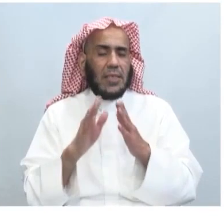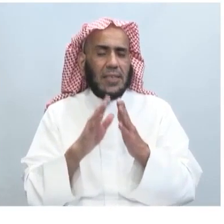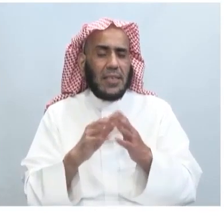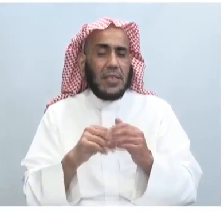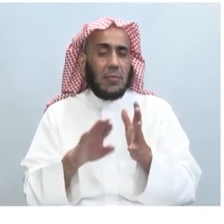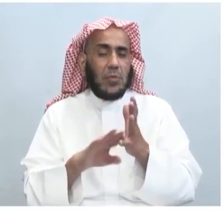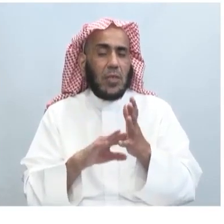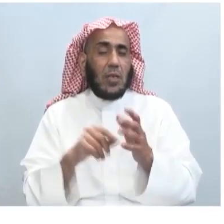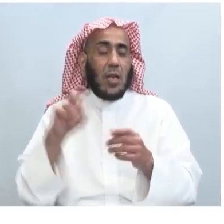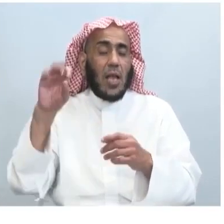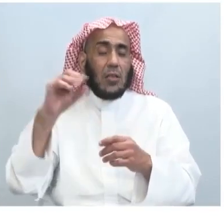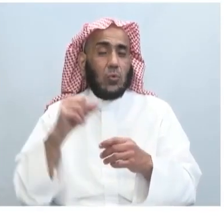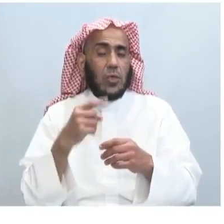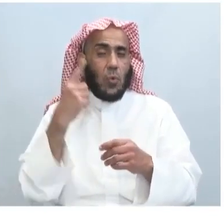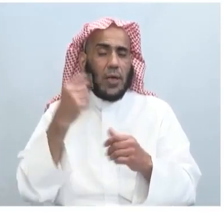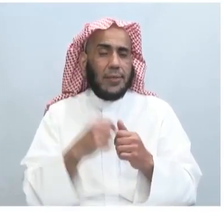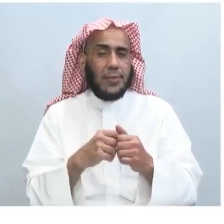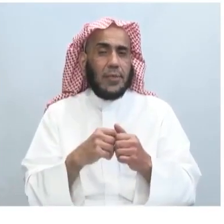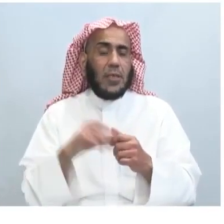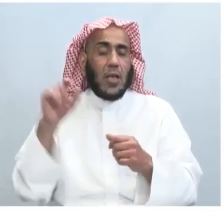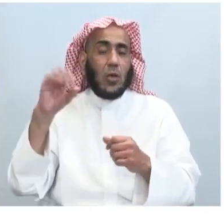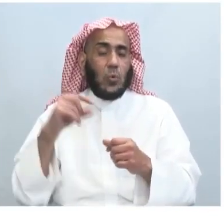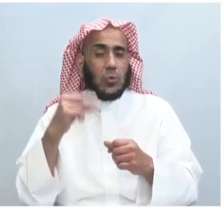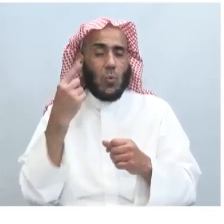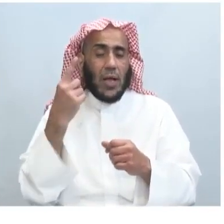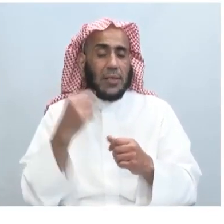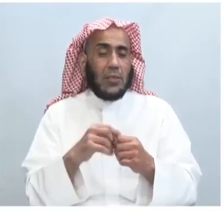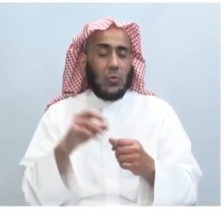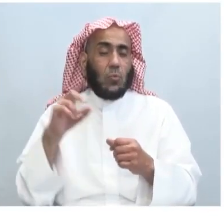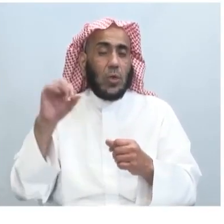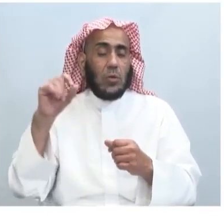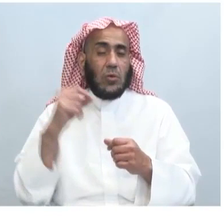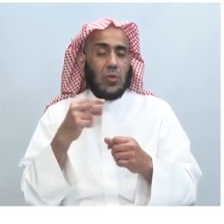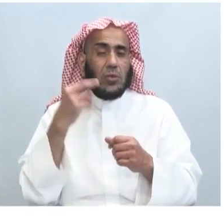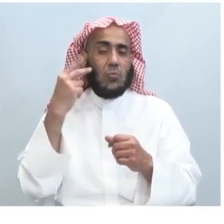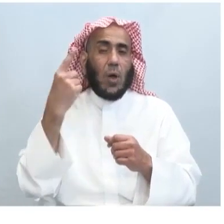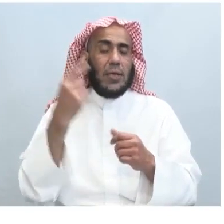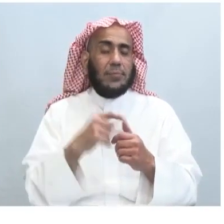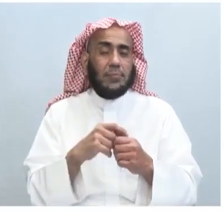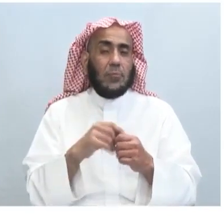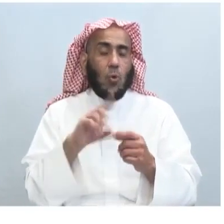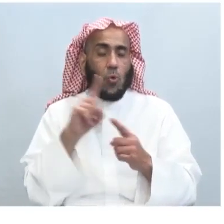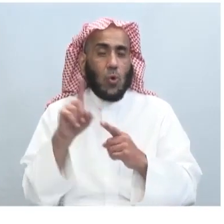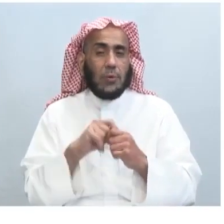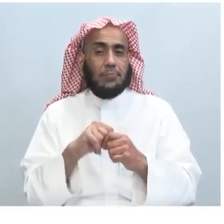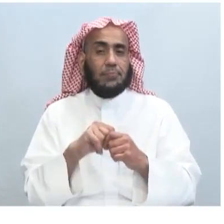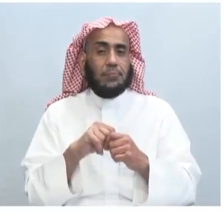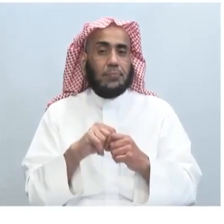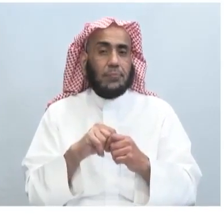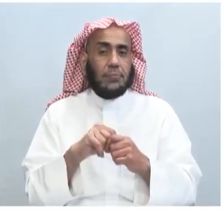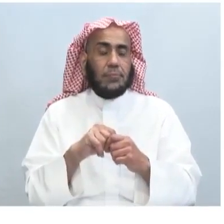الابتدائي للهيدروجين واحد لليود واحد ويوديد الهيدروجين واحد انظر